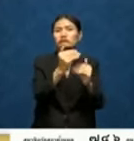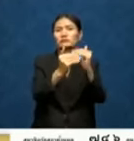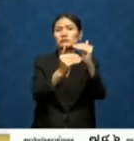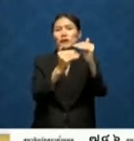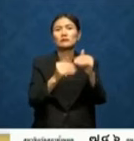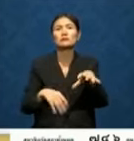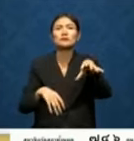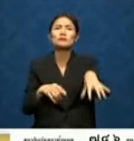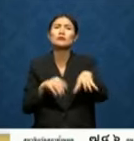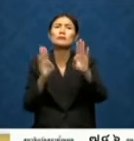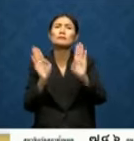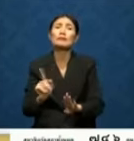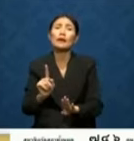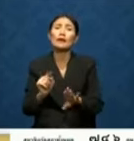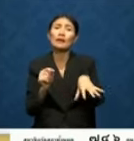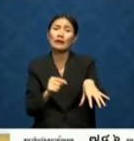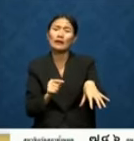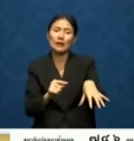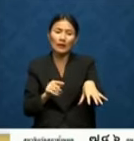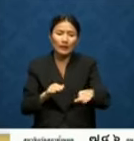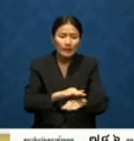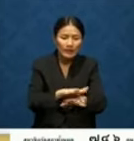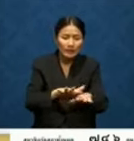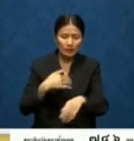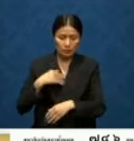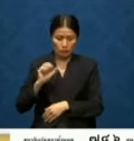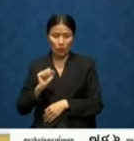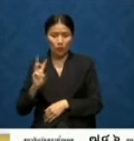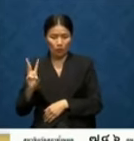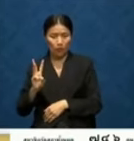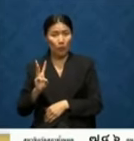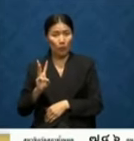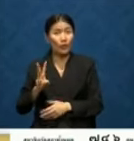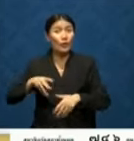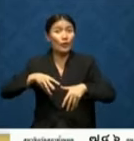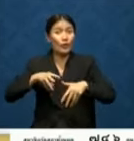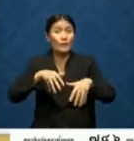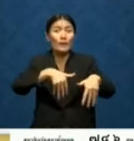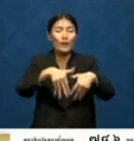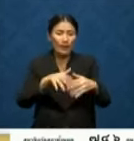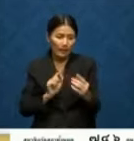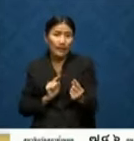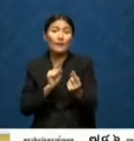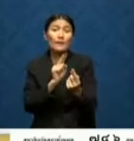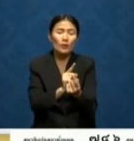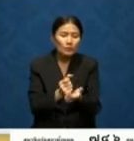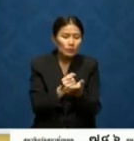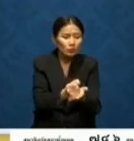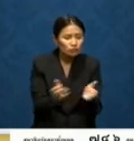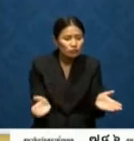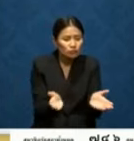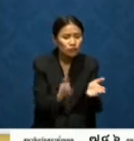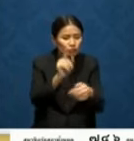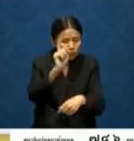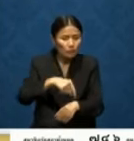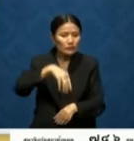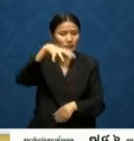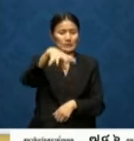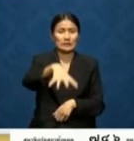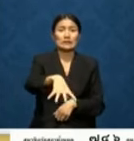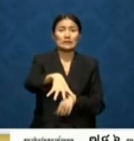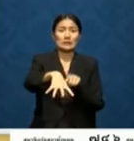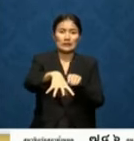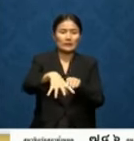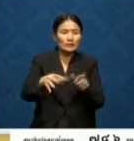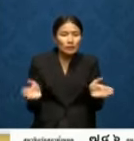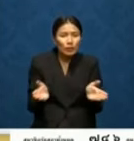พื้นที่สร้างสรรค์วุฒิสมาชิกพบประชาชนได้ลงไปสนับสนุนให้มีพื้นที่สร้างสรรค์โดยโ